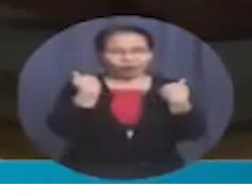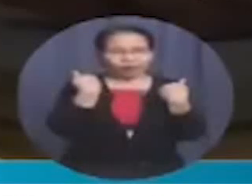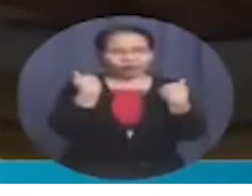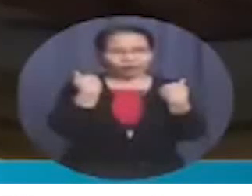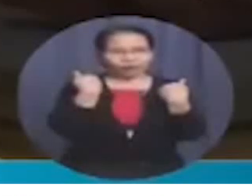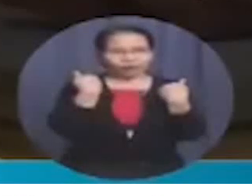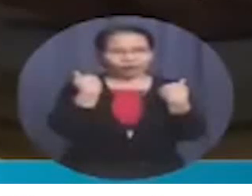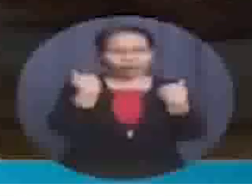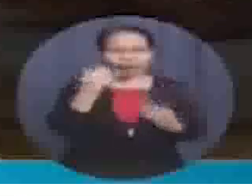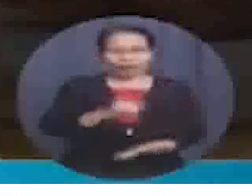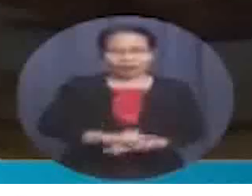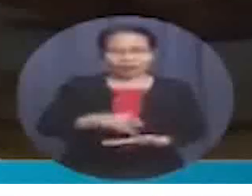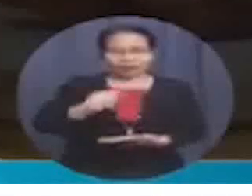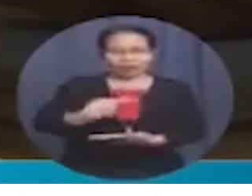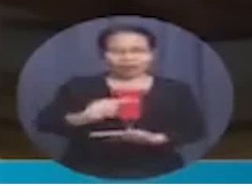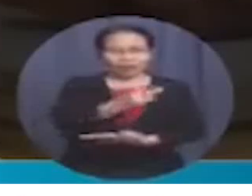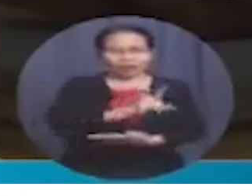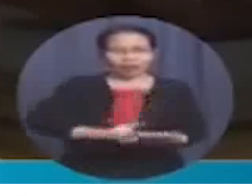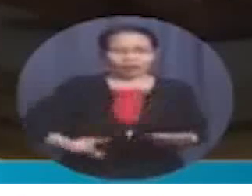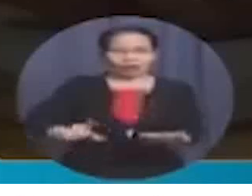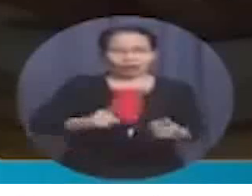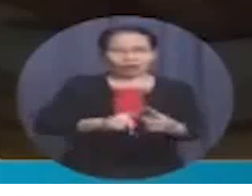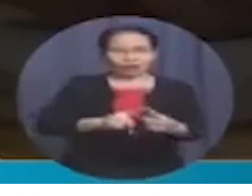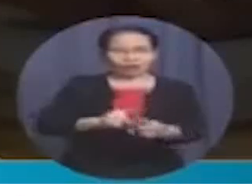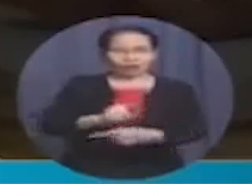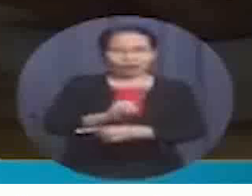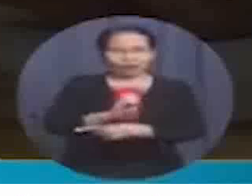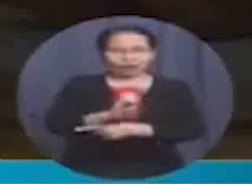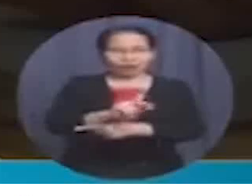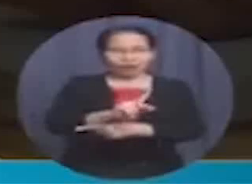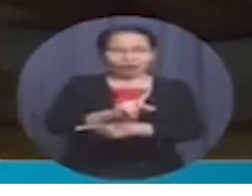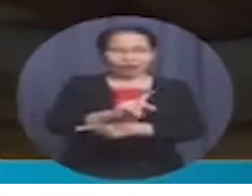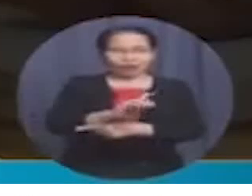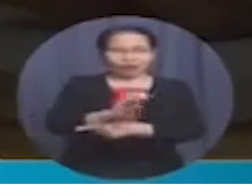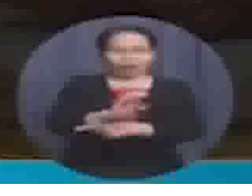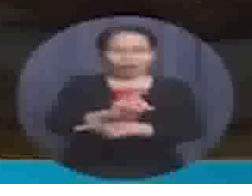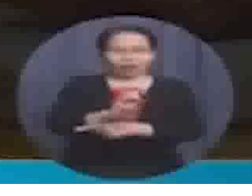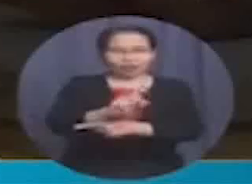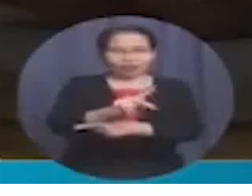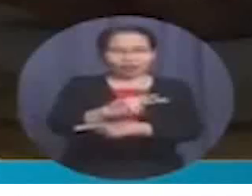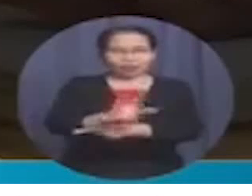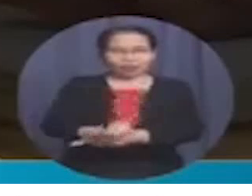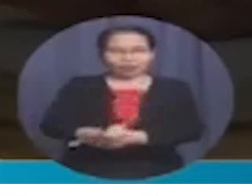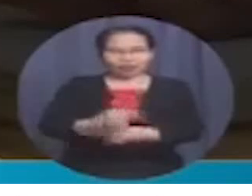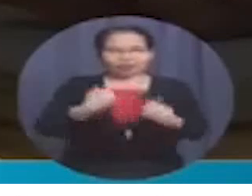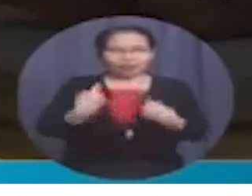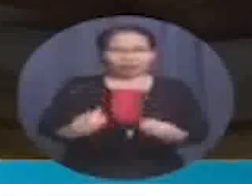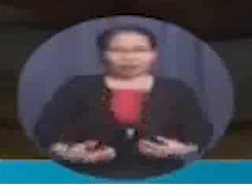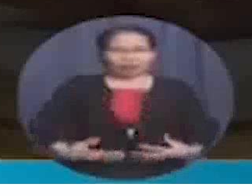si Job. Ayan, sabi ng Panginoon kay Elipas, ang aking